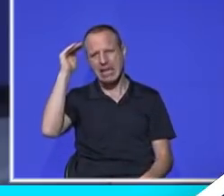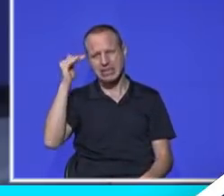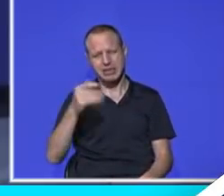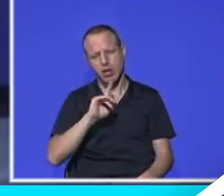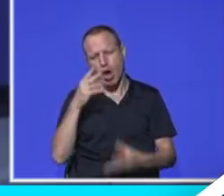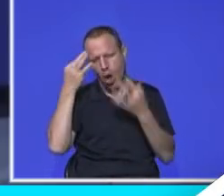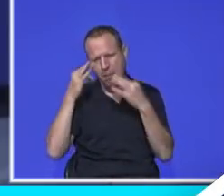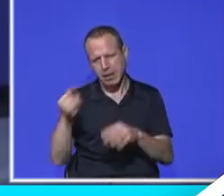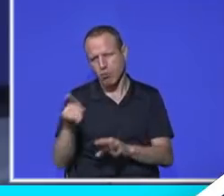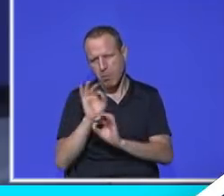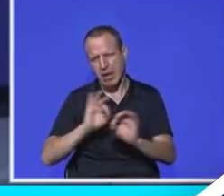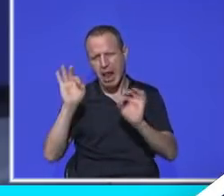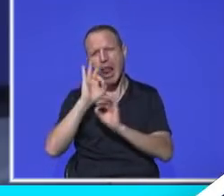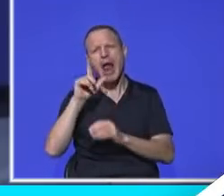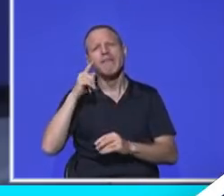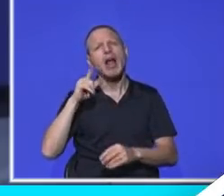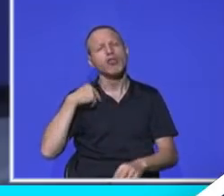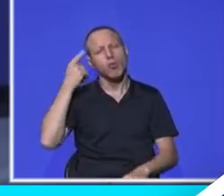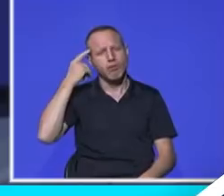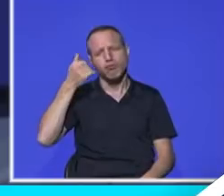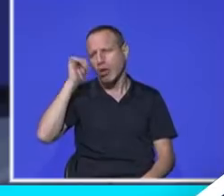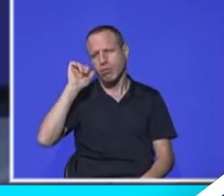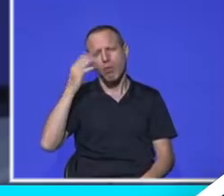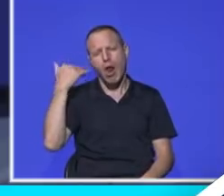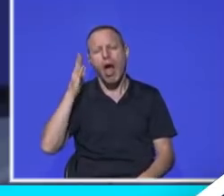אבל אני חושב שהיה אתמול,